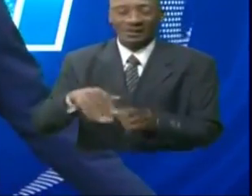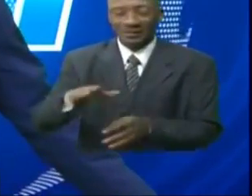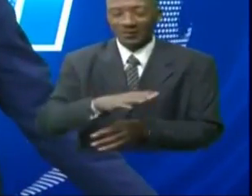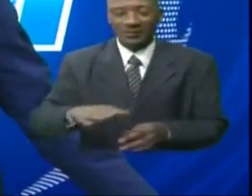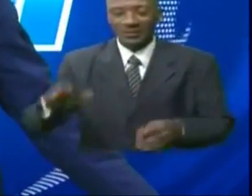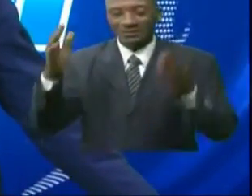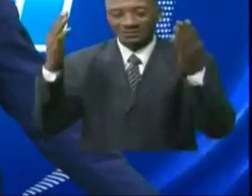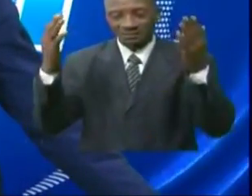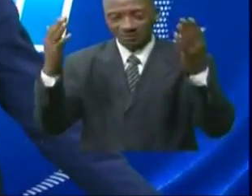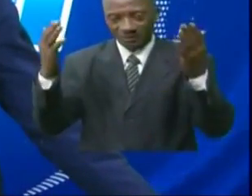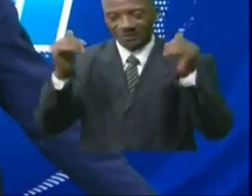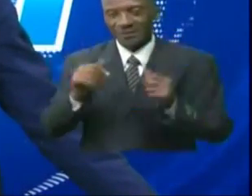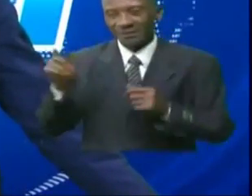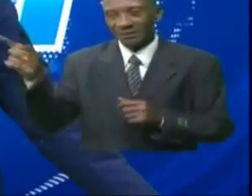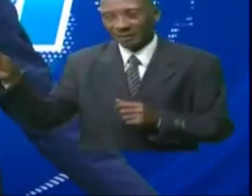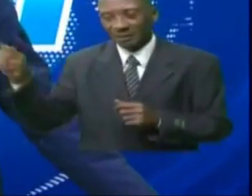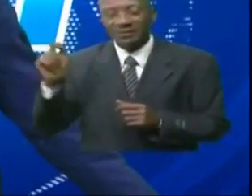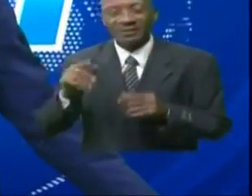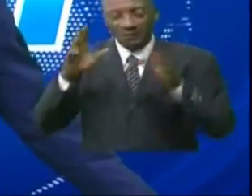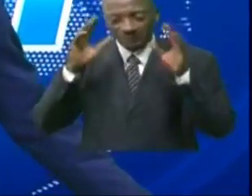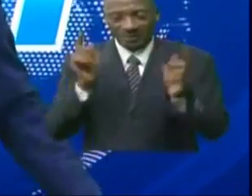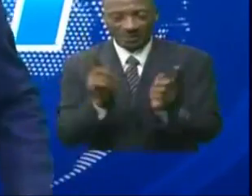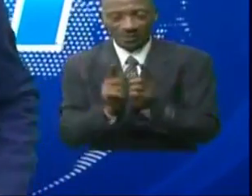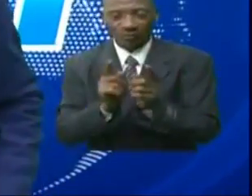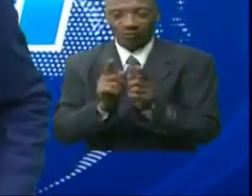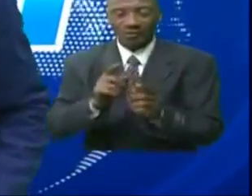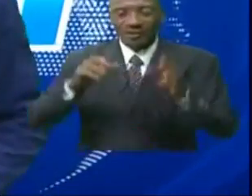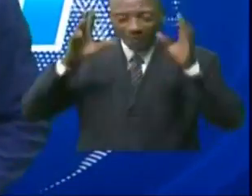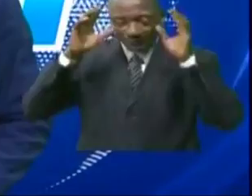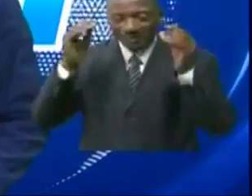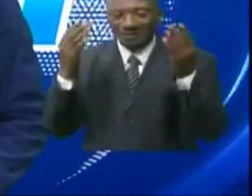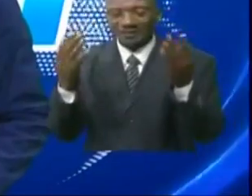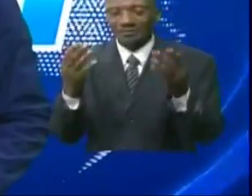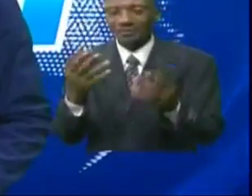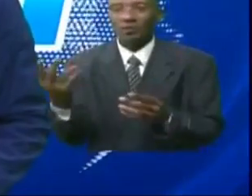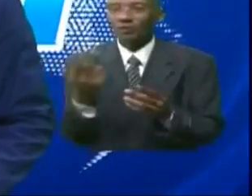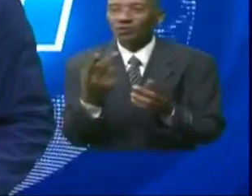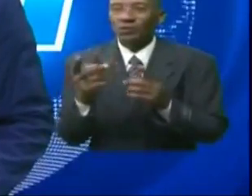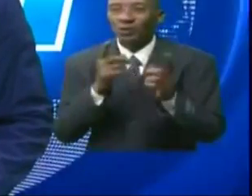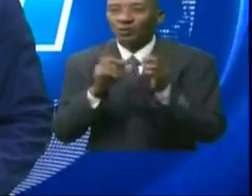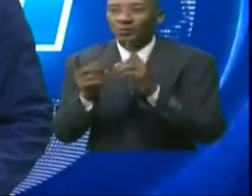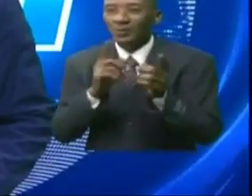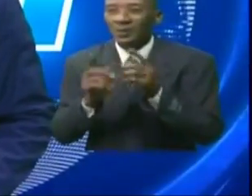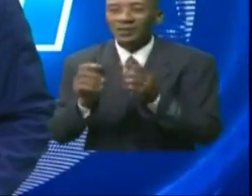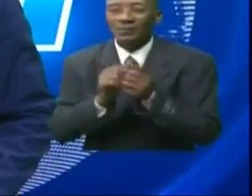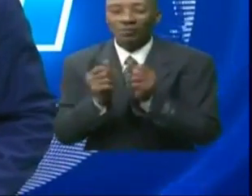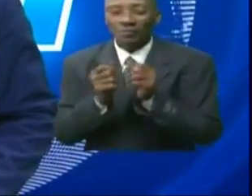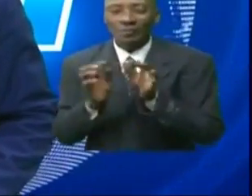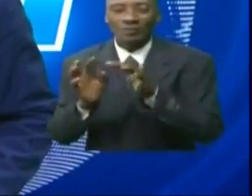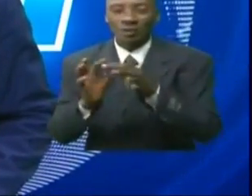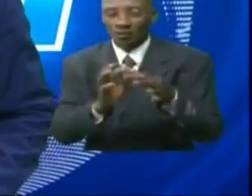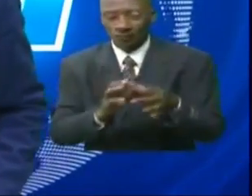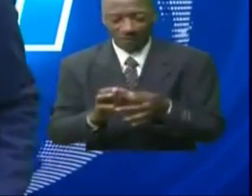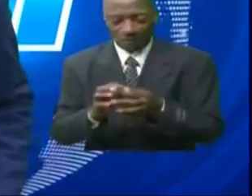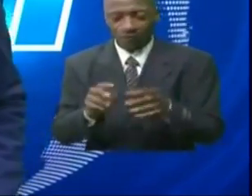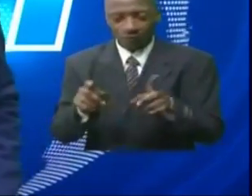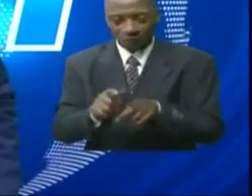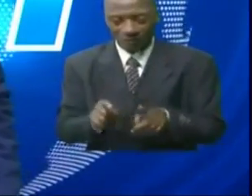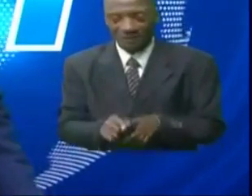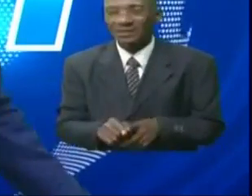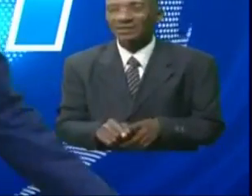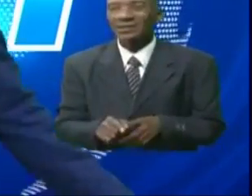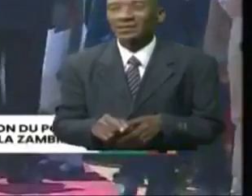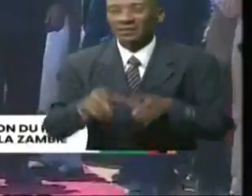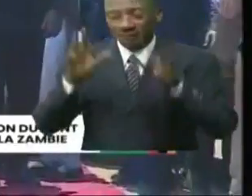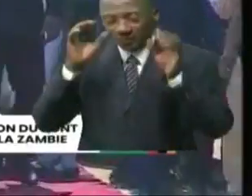durer 3 ans avec un coût global estimé à plus de 252 millions de dollars. Plus de précisions dans ces reportages.